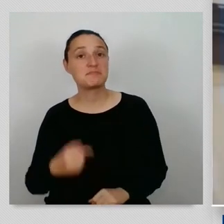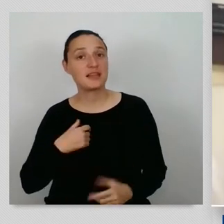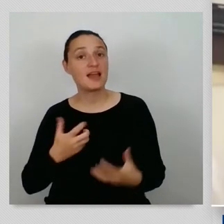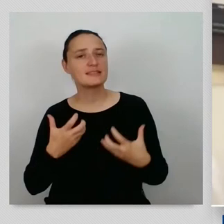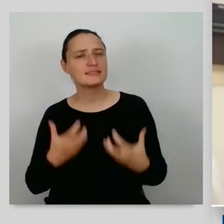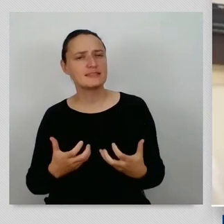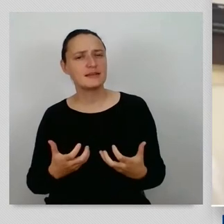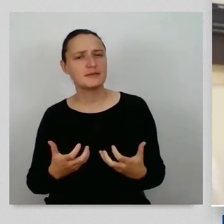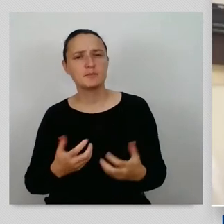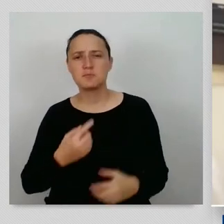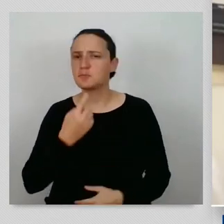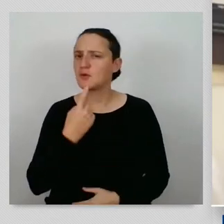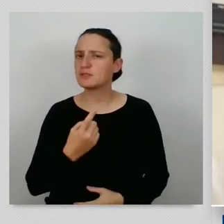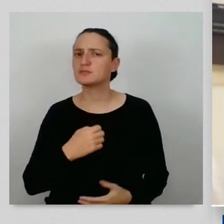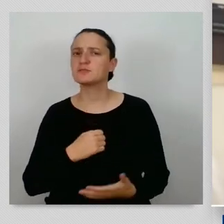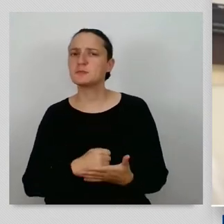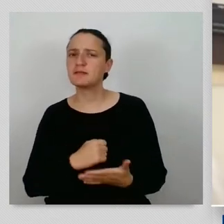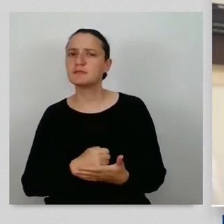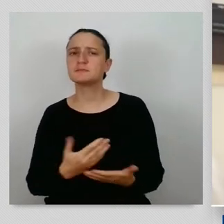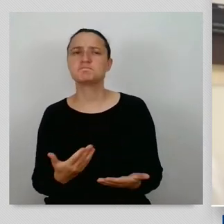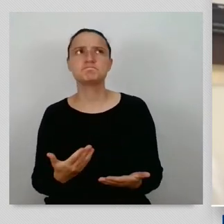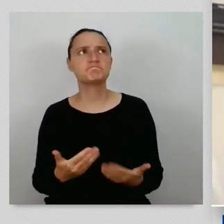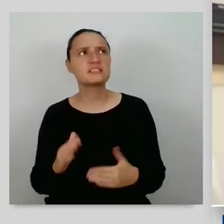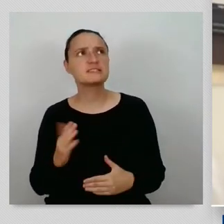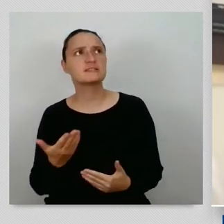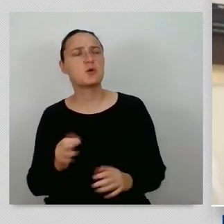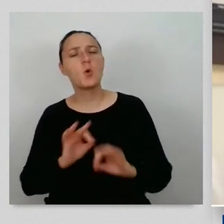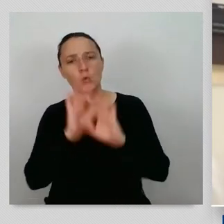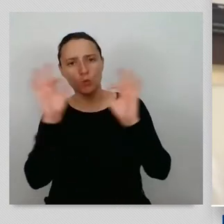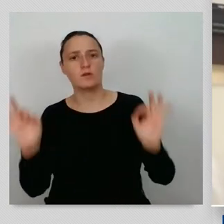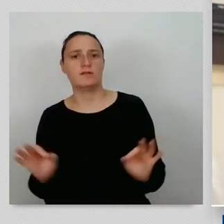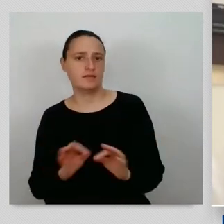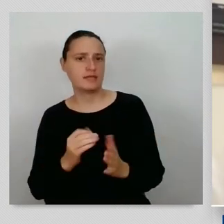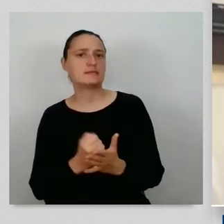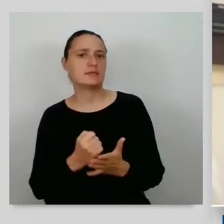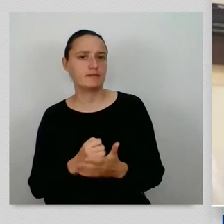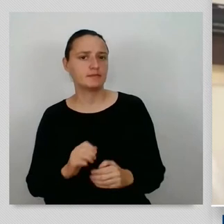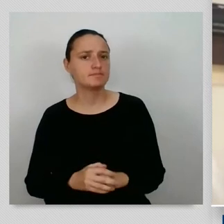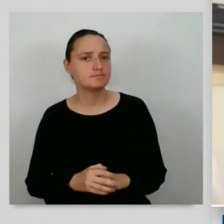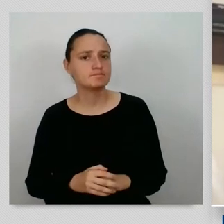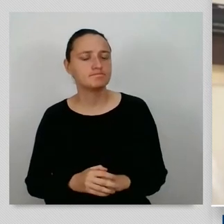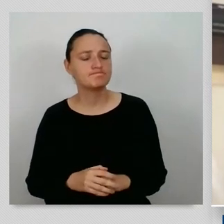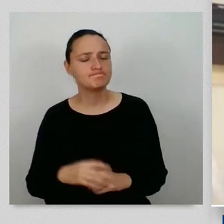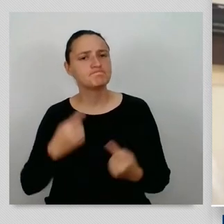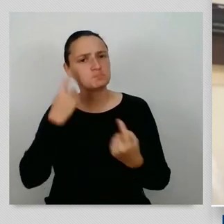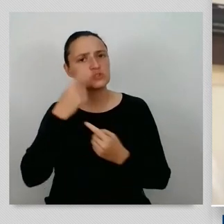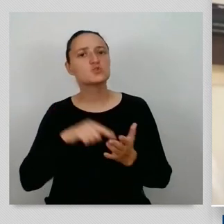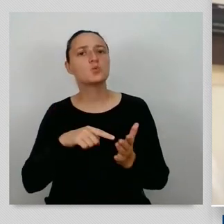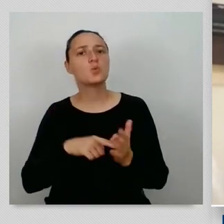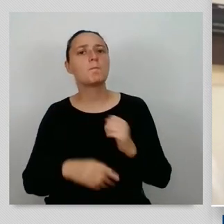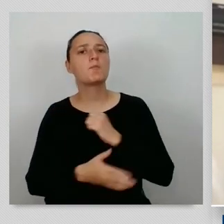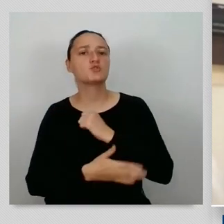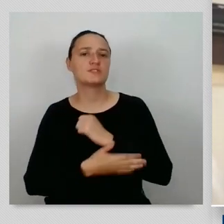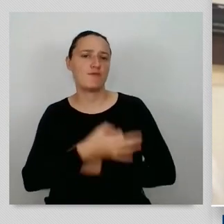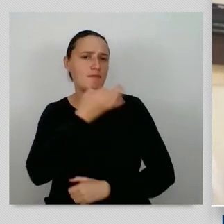jednak mówić o kwestiach takich bardziej ogólnych, bo wydaje się, że to było to podstawowe pytanie